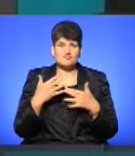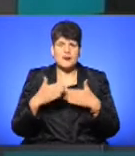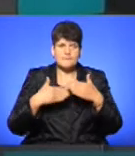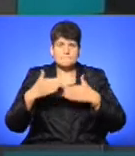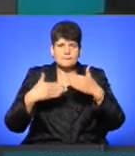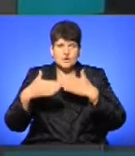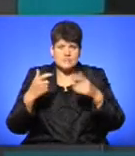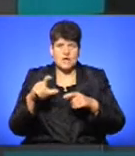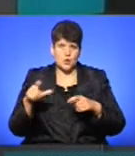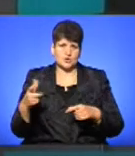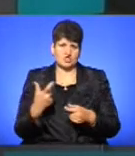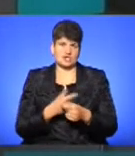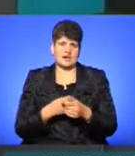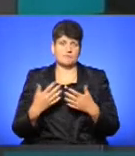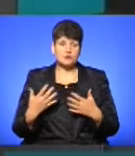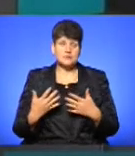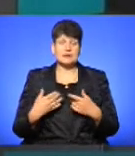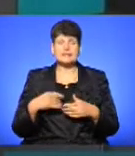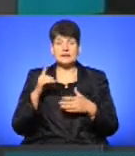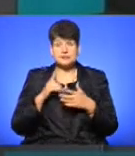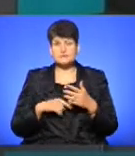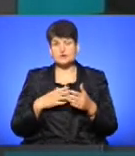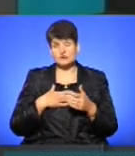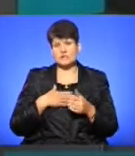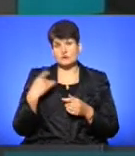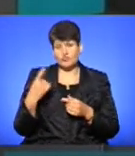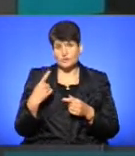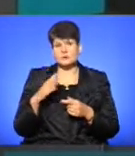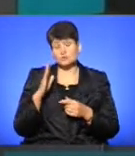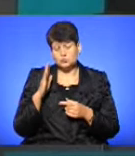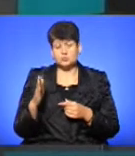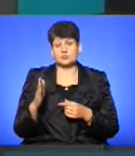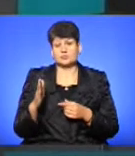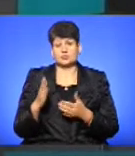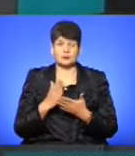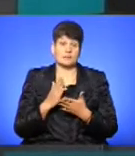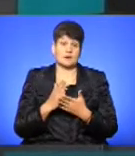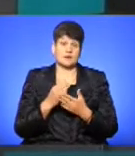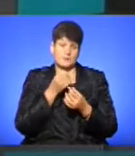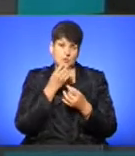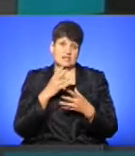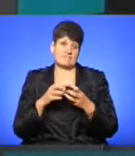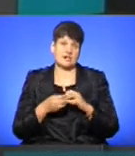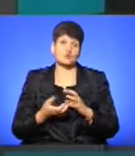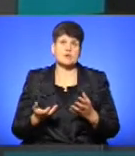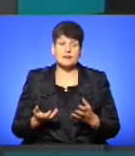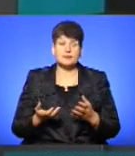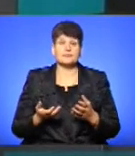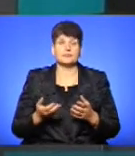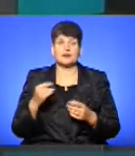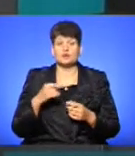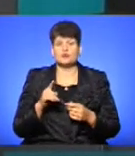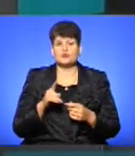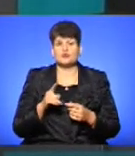люди вже щеплюються. Ну, надіємося, що в нашій області також ми будемо мати позитивні результати, тому що